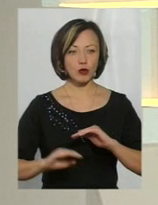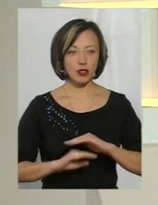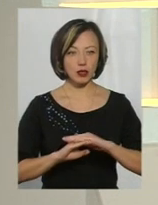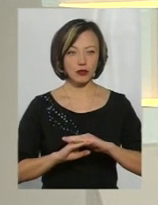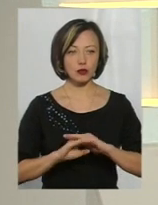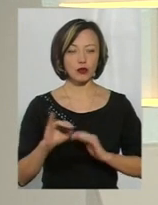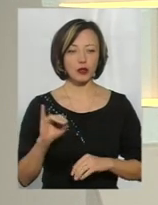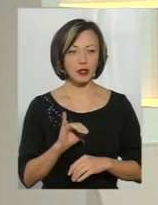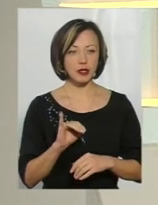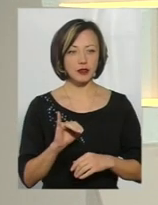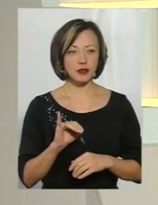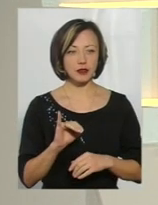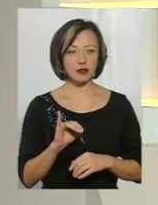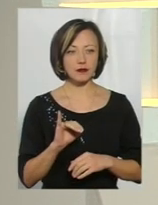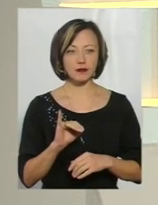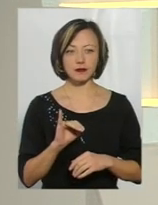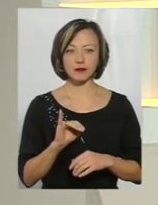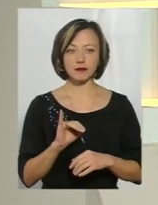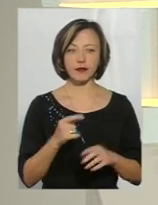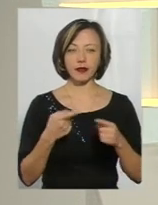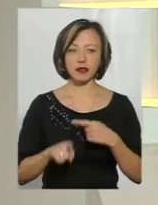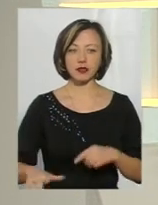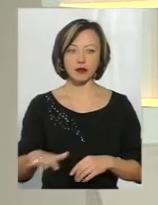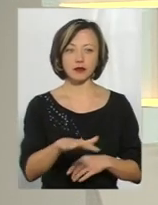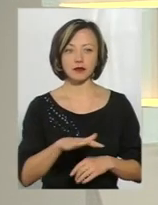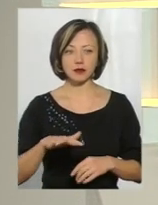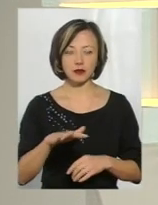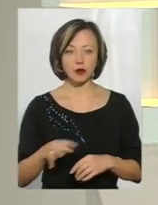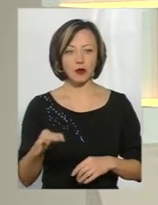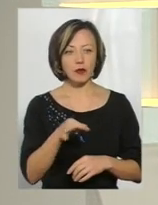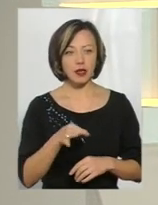Кам'янця-Подільського та з інших територій Хмельниччини.